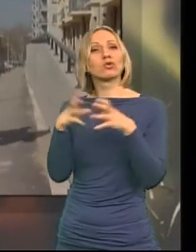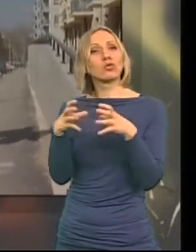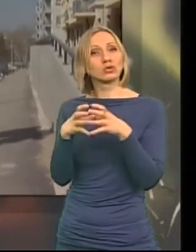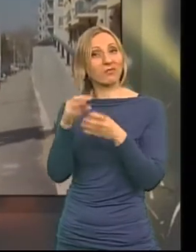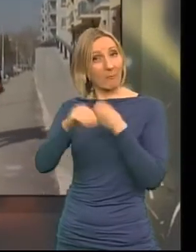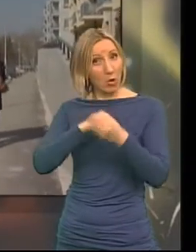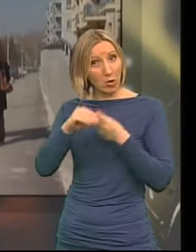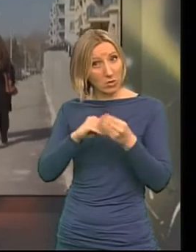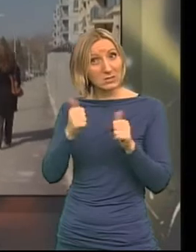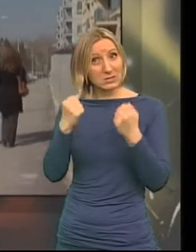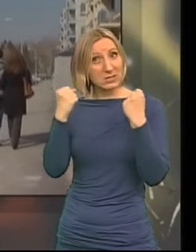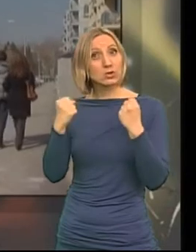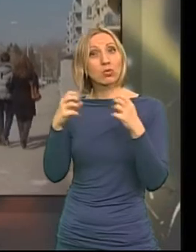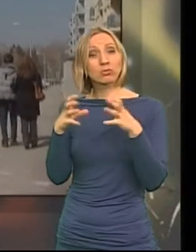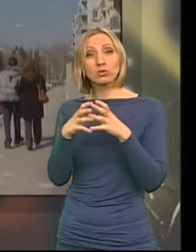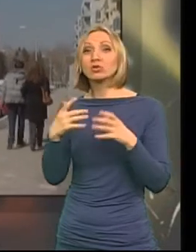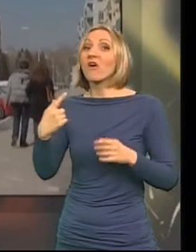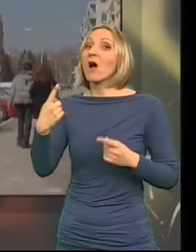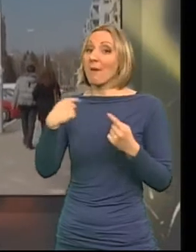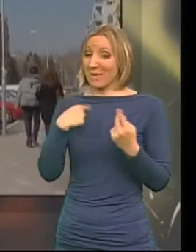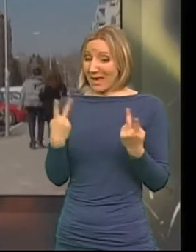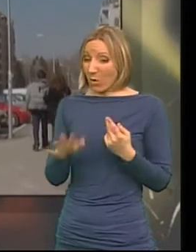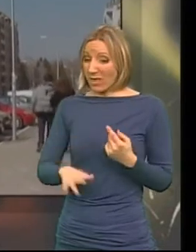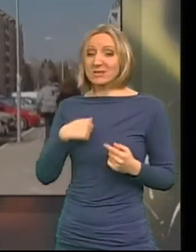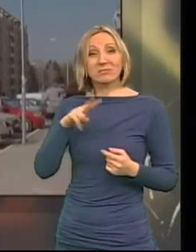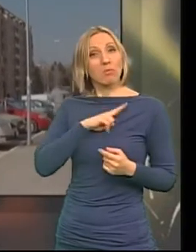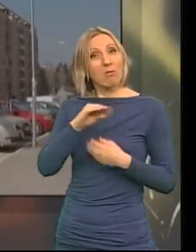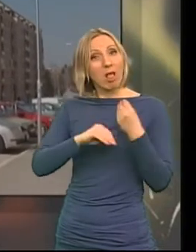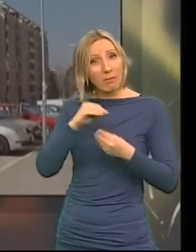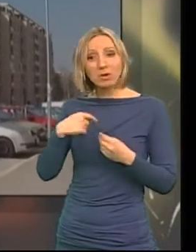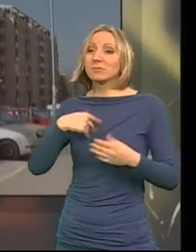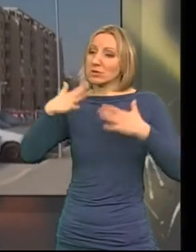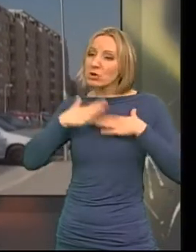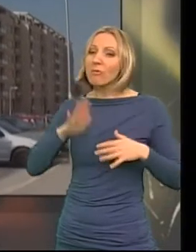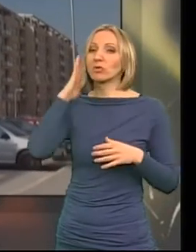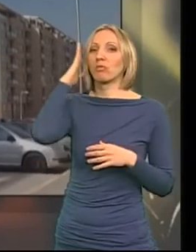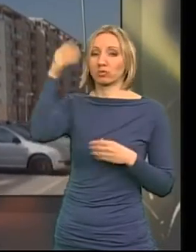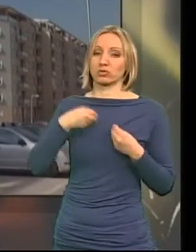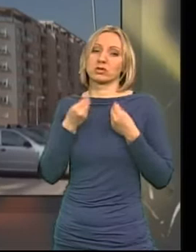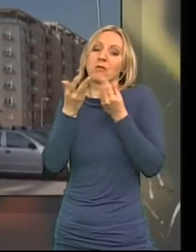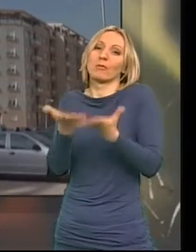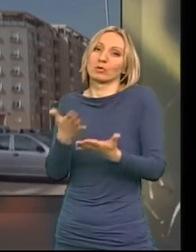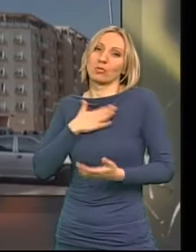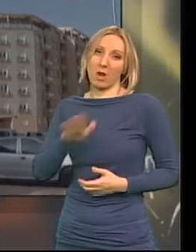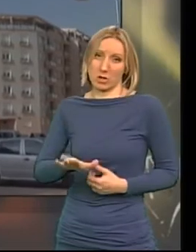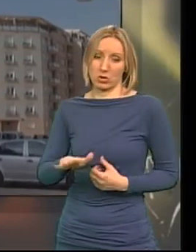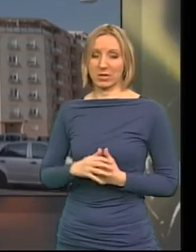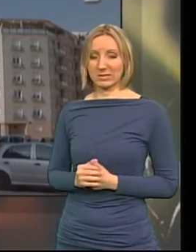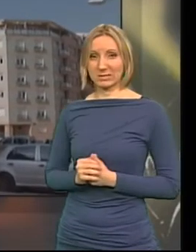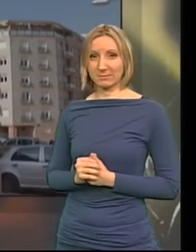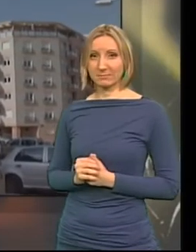nešto, znači, što smo mi kao deca imali i mi želimo to u nekoj budućnici da pružimo i našoj